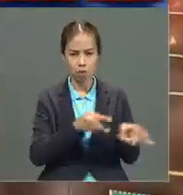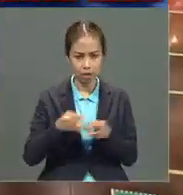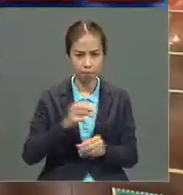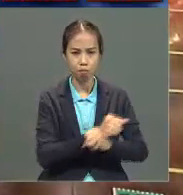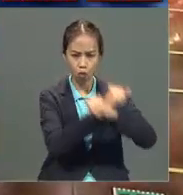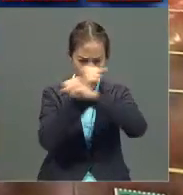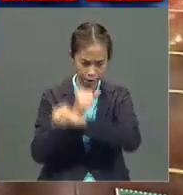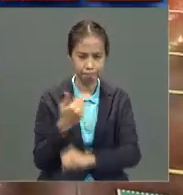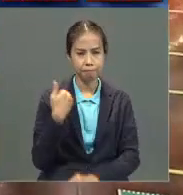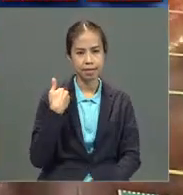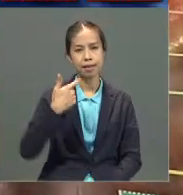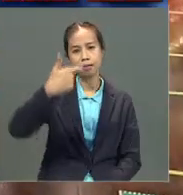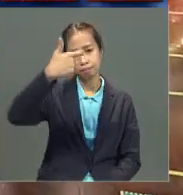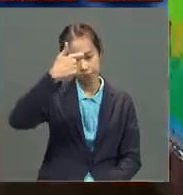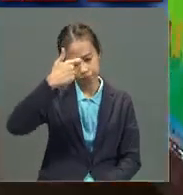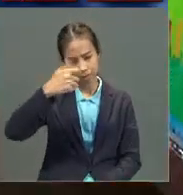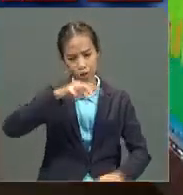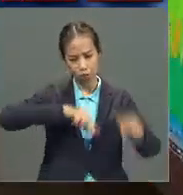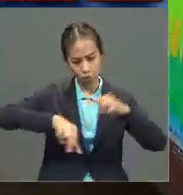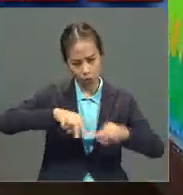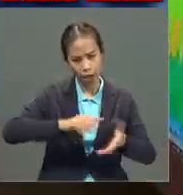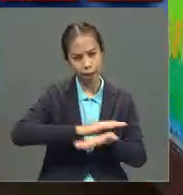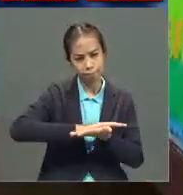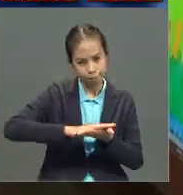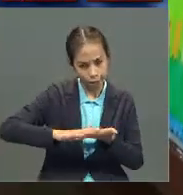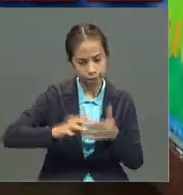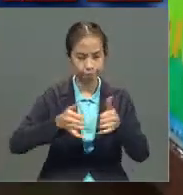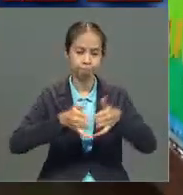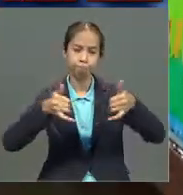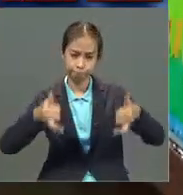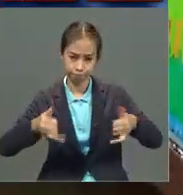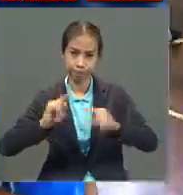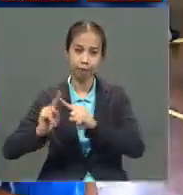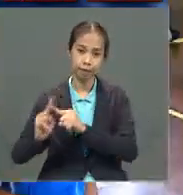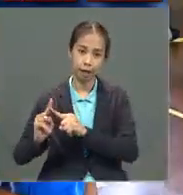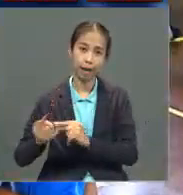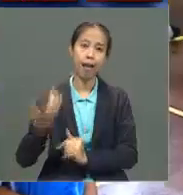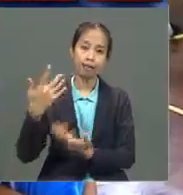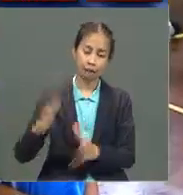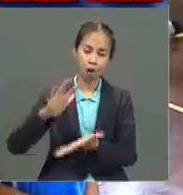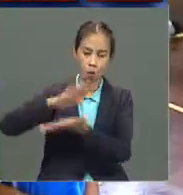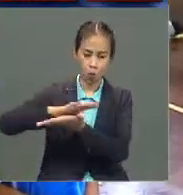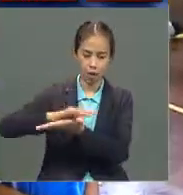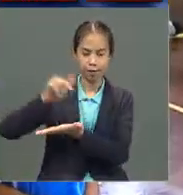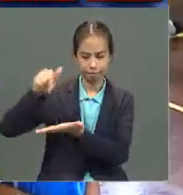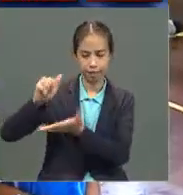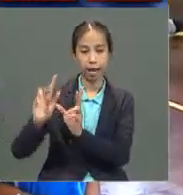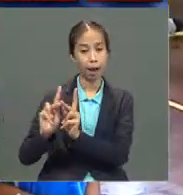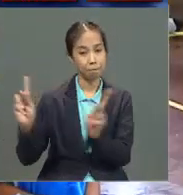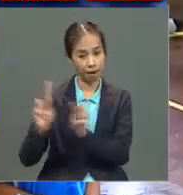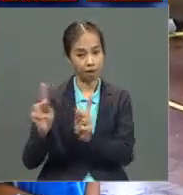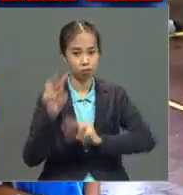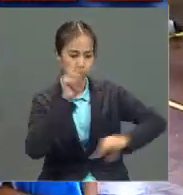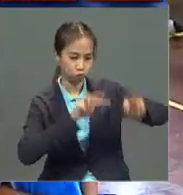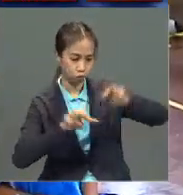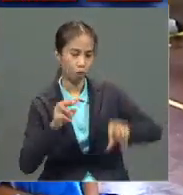ของการตรวจคัดกรองรักษาความสะอาดเว้นระยะห่างโดยทางโรงเรียนก็จะมีคณะกรรมการนะครับในการตรวจสอบมาตรการต่าง